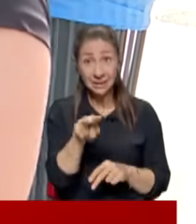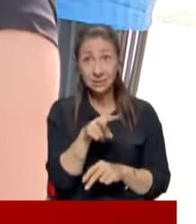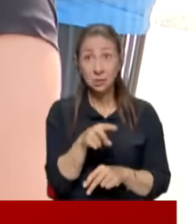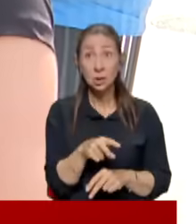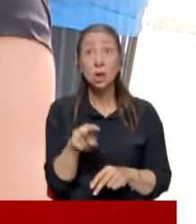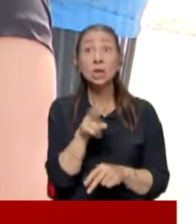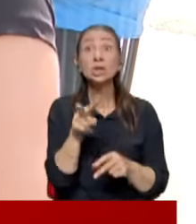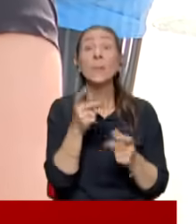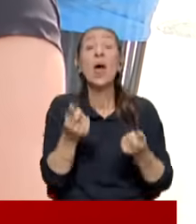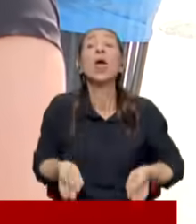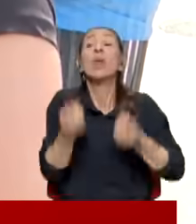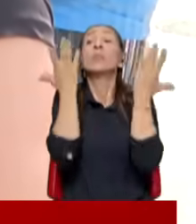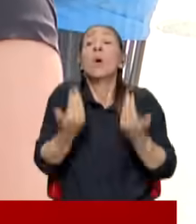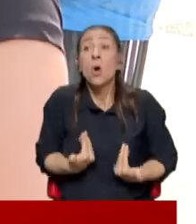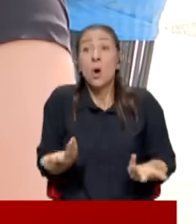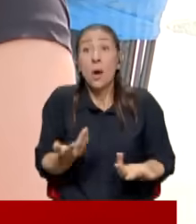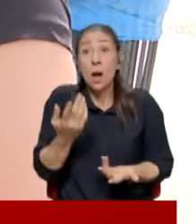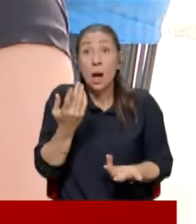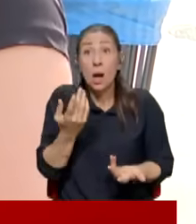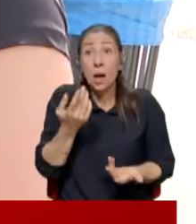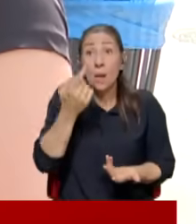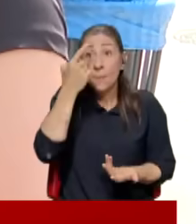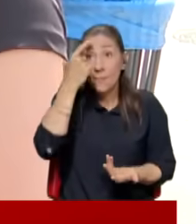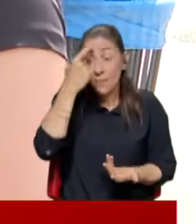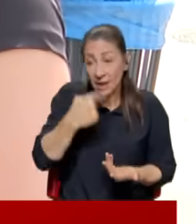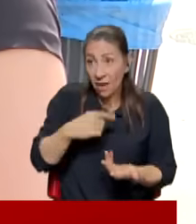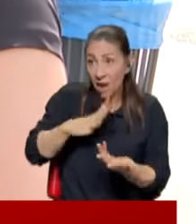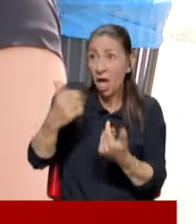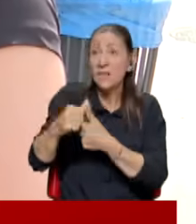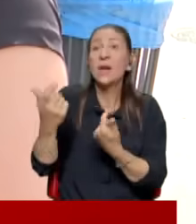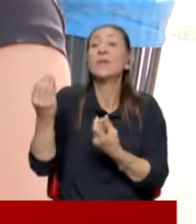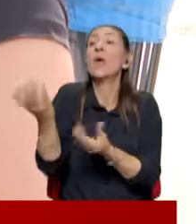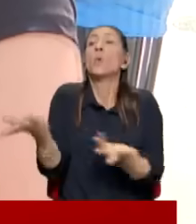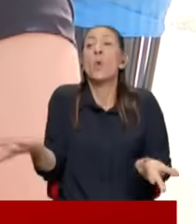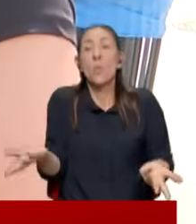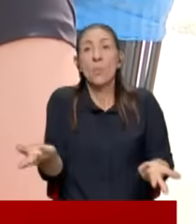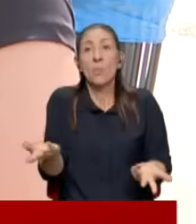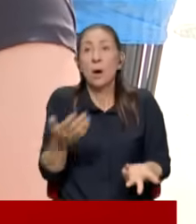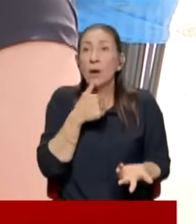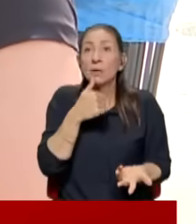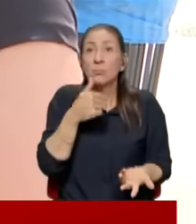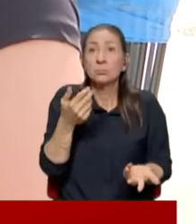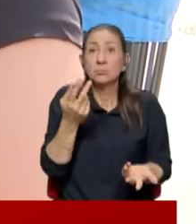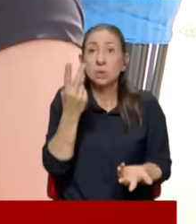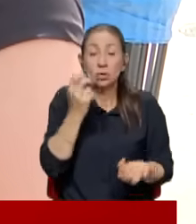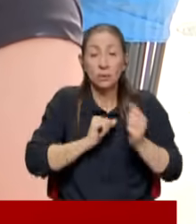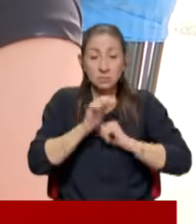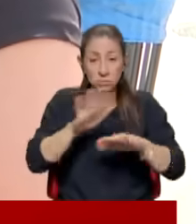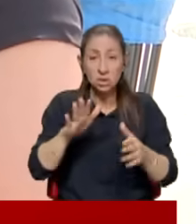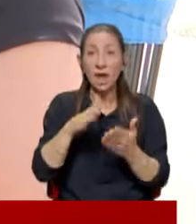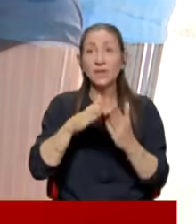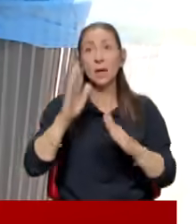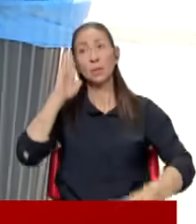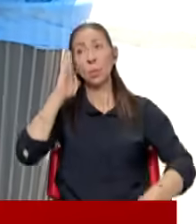birlikte? İkisi birlikte yine geçinemiyorum. Bekarım var, bekarımı şey yapamıyorum. Evlendiremiyorum. Adam boş. İki üniversite bitirmiş, evde